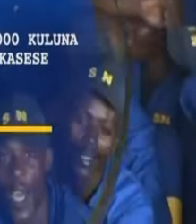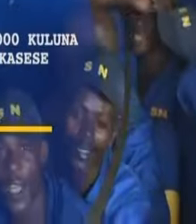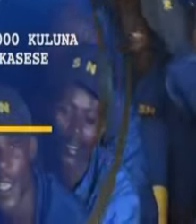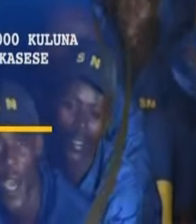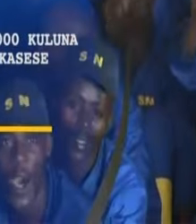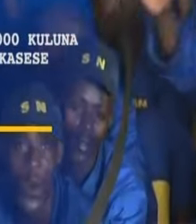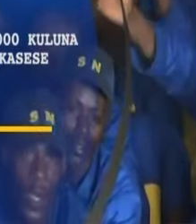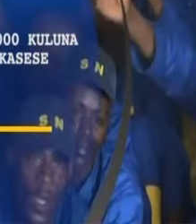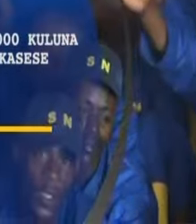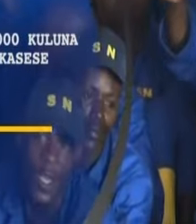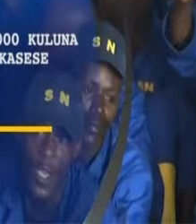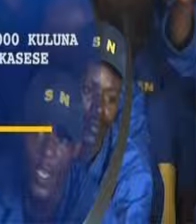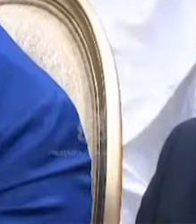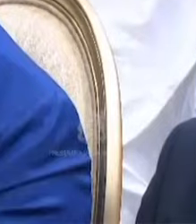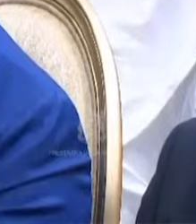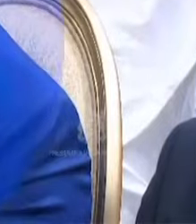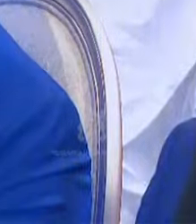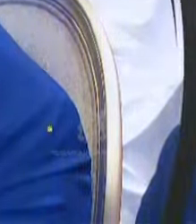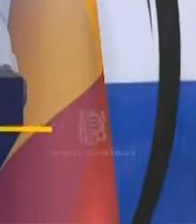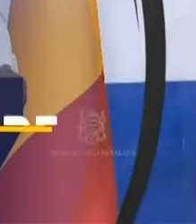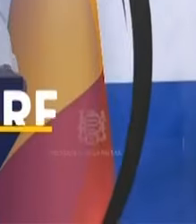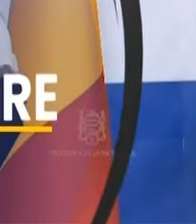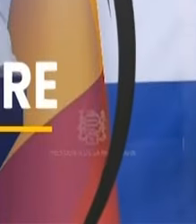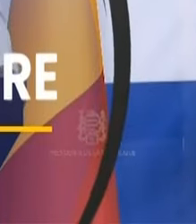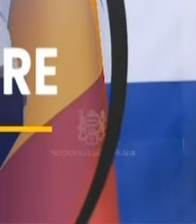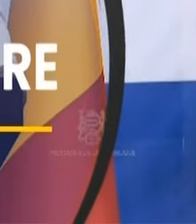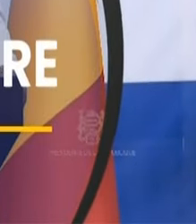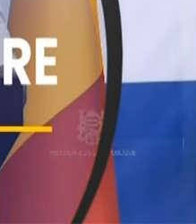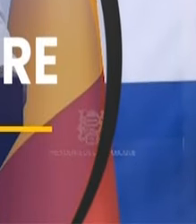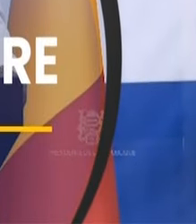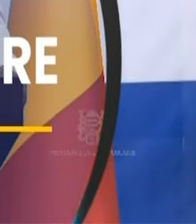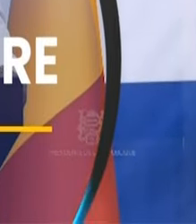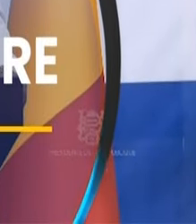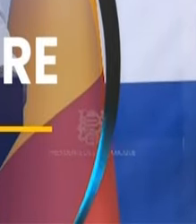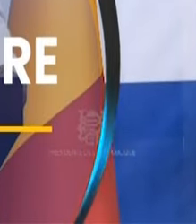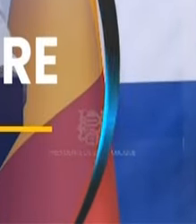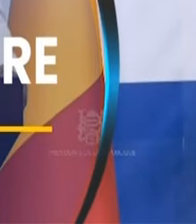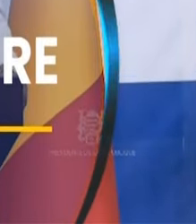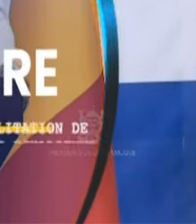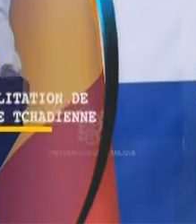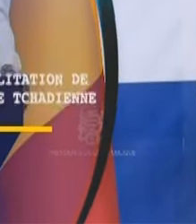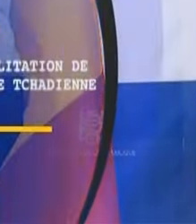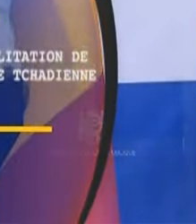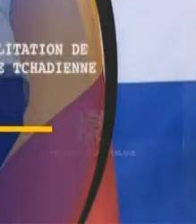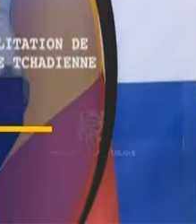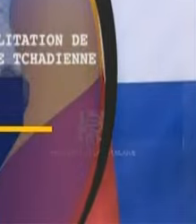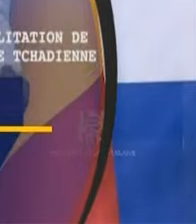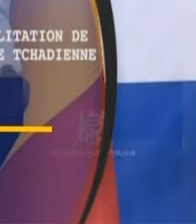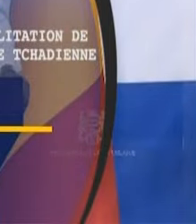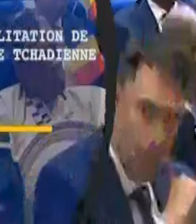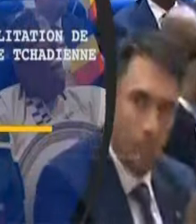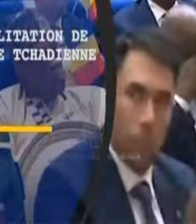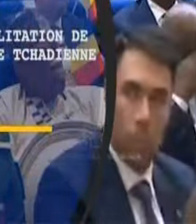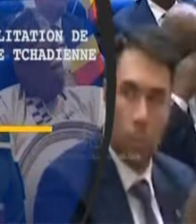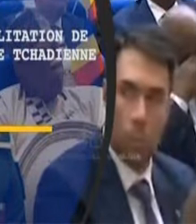servir le pays. Et en diplomatie, le Tchad, satisfait de la facilitation du président